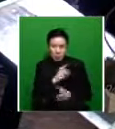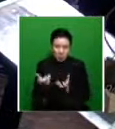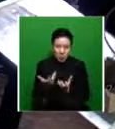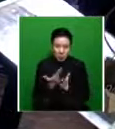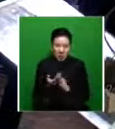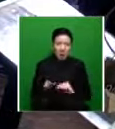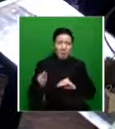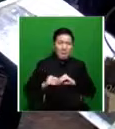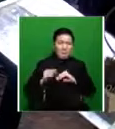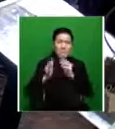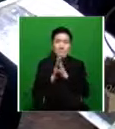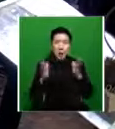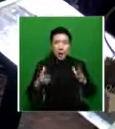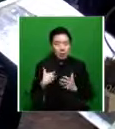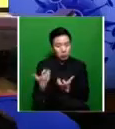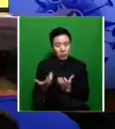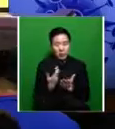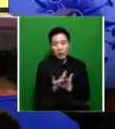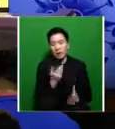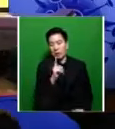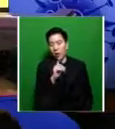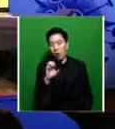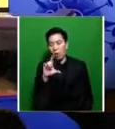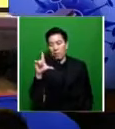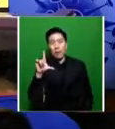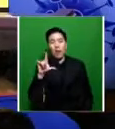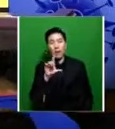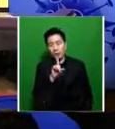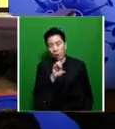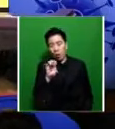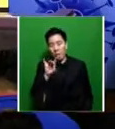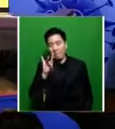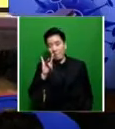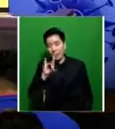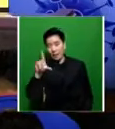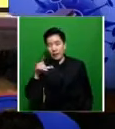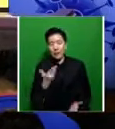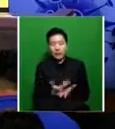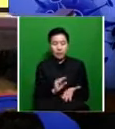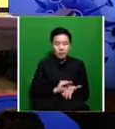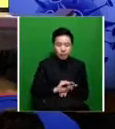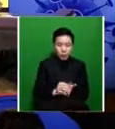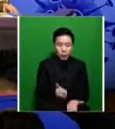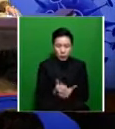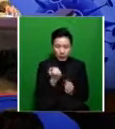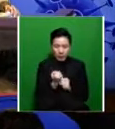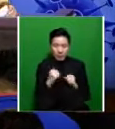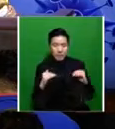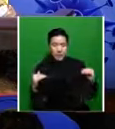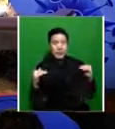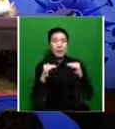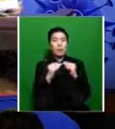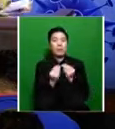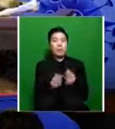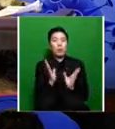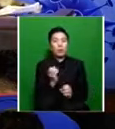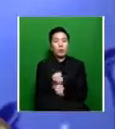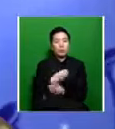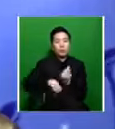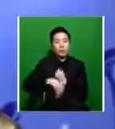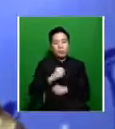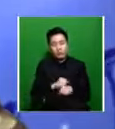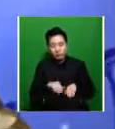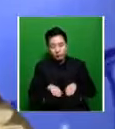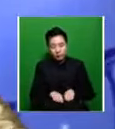ทุนที่มันสูงขึ้นมากเพราะฉะนั้นรัฐบาลก็จะจัดสรรงบประมาณไปดูแลเพื่อให้เกิดความเป็นธรรมกับผู้ประกอบการ